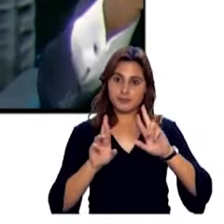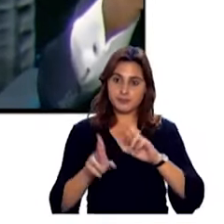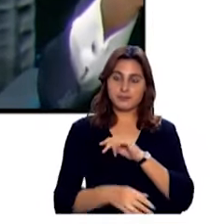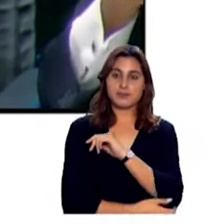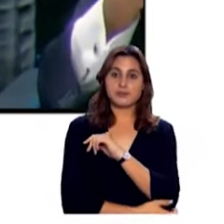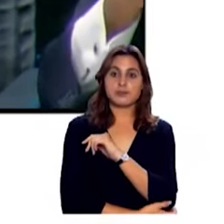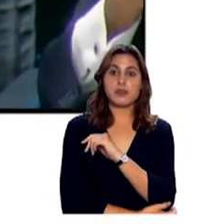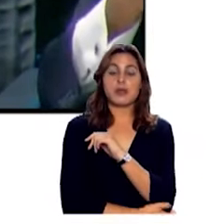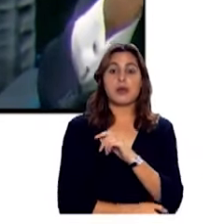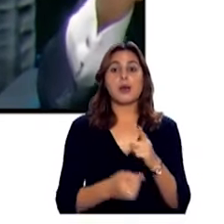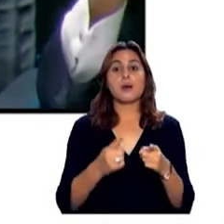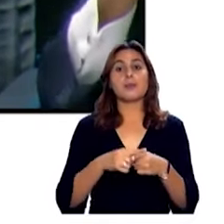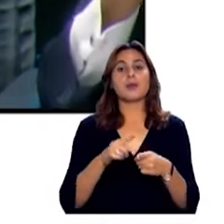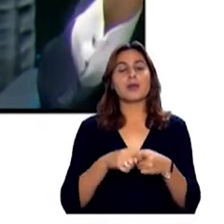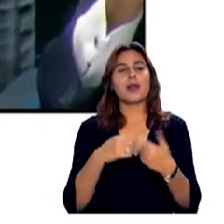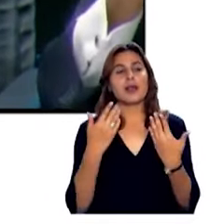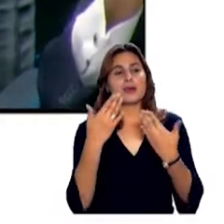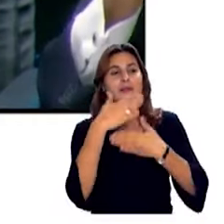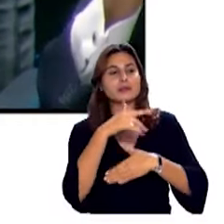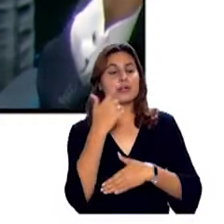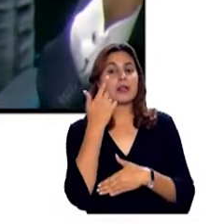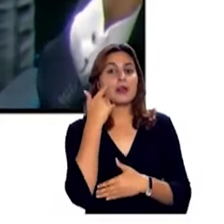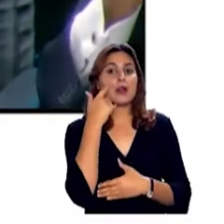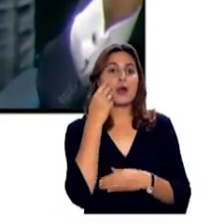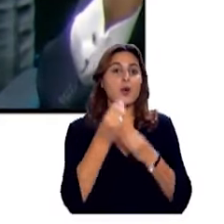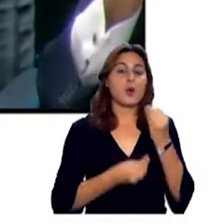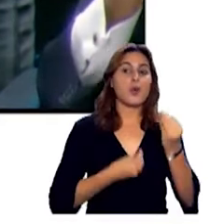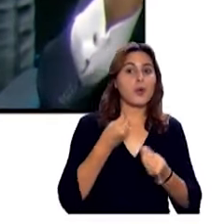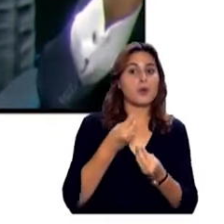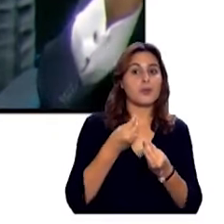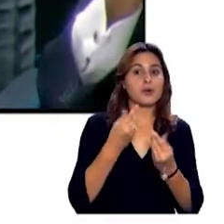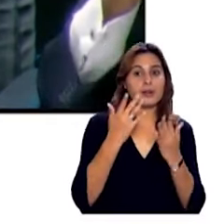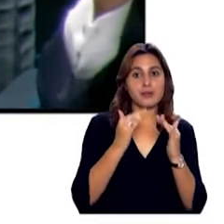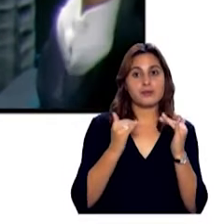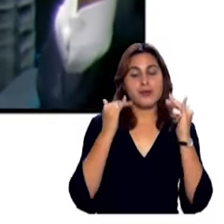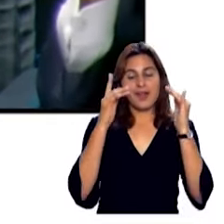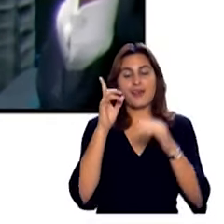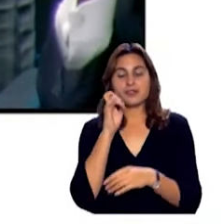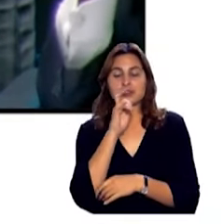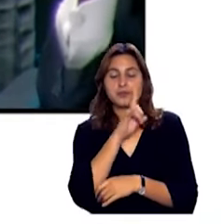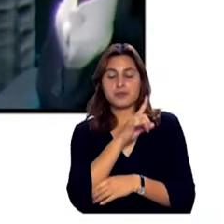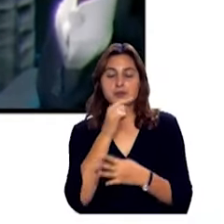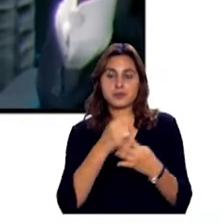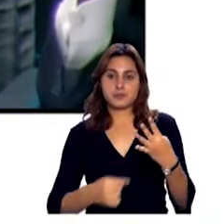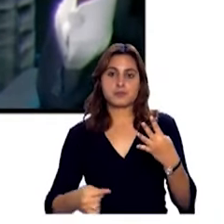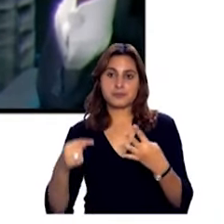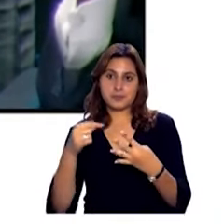souveraine des juges Du fond ET Elle va se garder le rôle